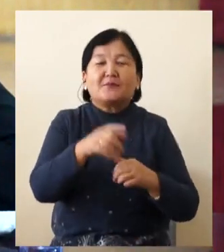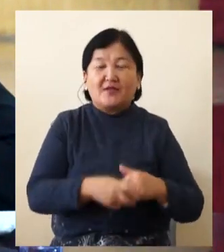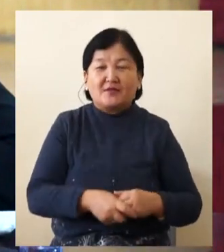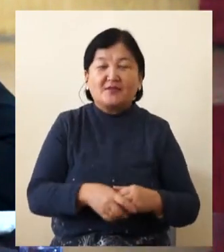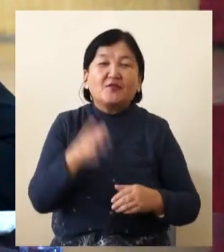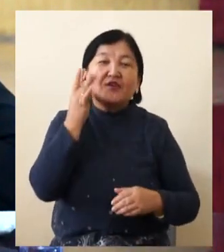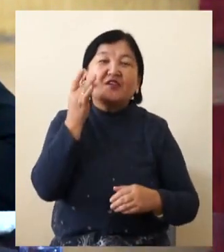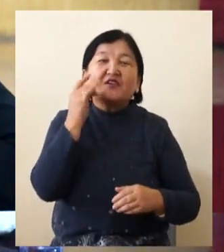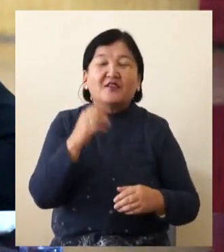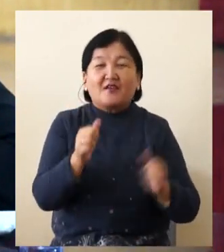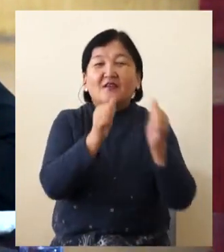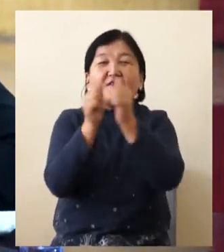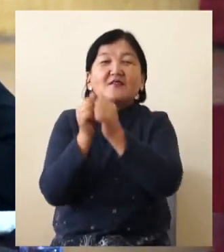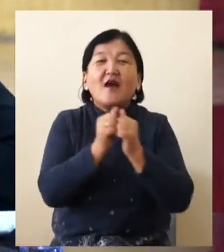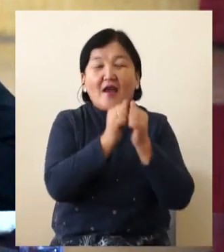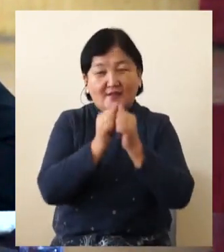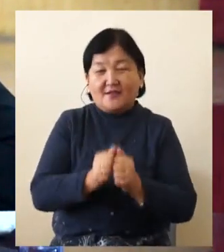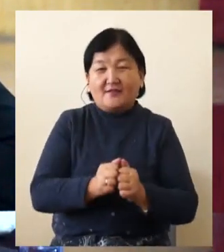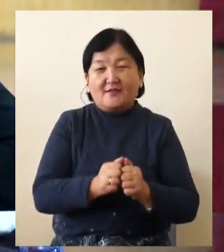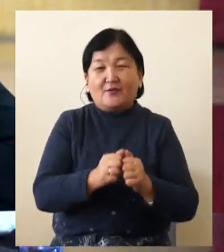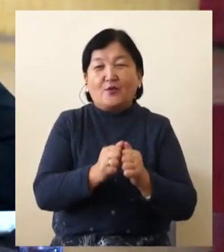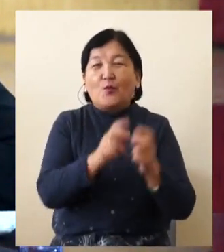гэж. Нөгөө найз бүсгүй юм байсан гэж.